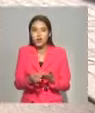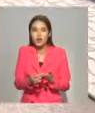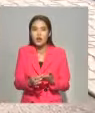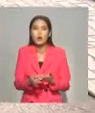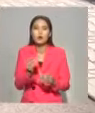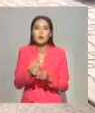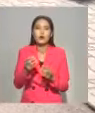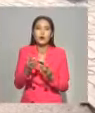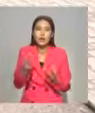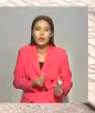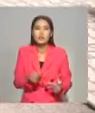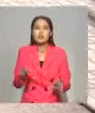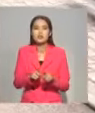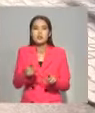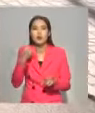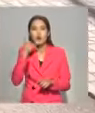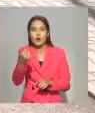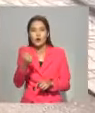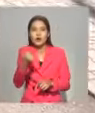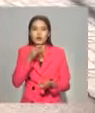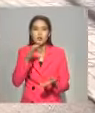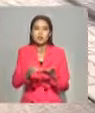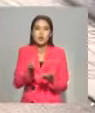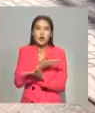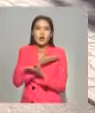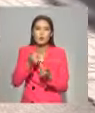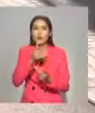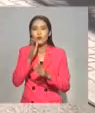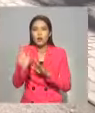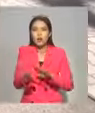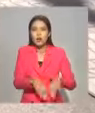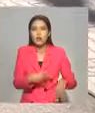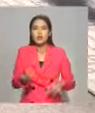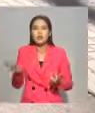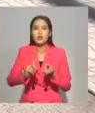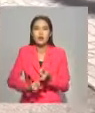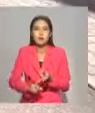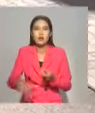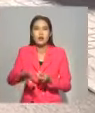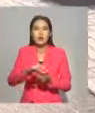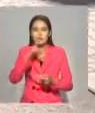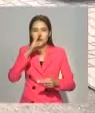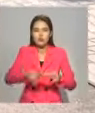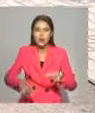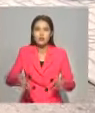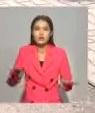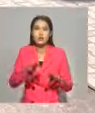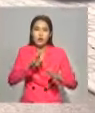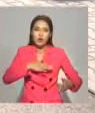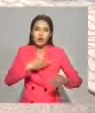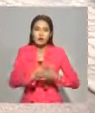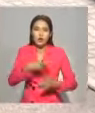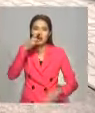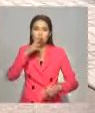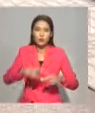он, одан әрмен тіпті қоңырауыңызға жауап бермейді. Уақыт өте келе байланыстың бәрі үзіледі. Ет жақының аяқ асты